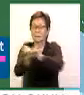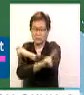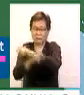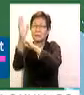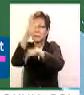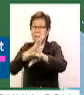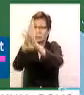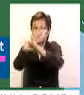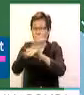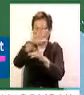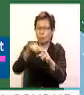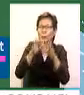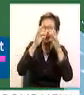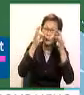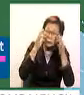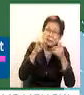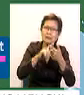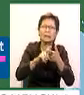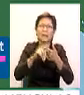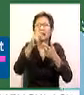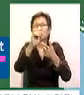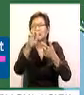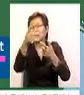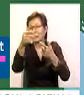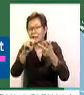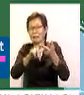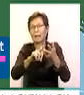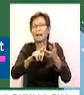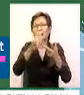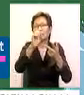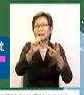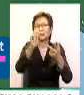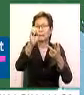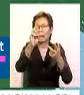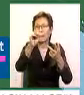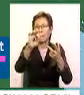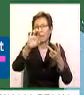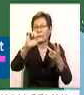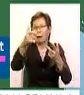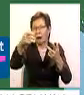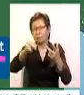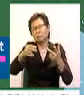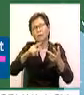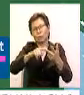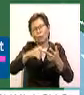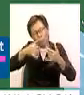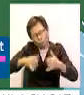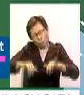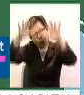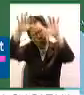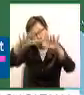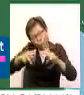yang melibatkan bahagian Kuching, bahagian Serian dan juga Samarahan. Dan keadaan ini dijangkakan akan